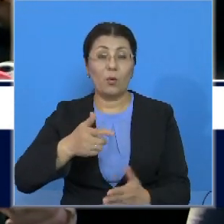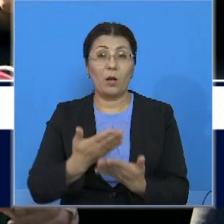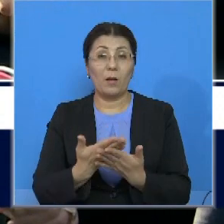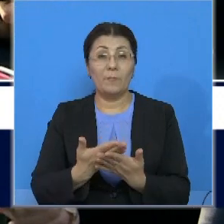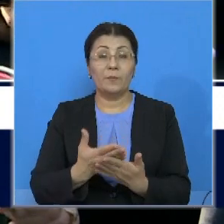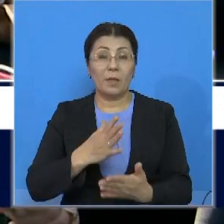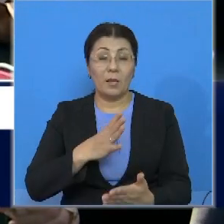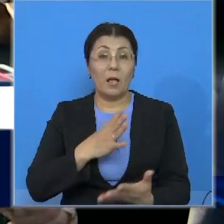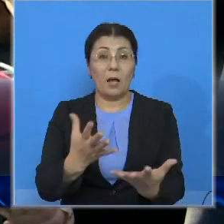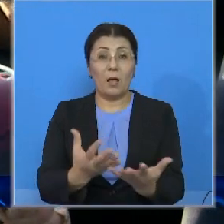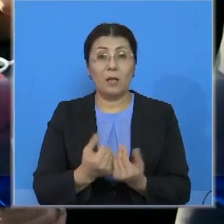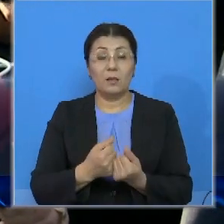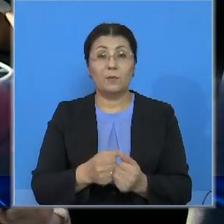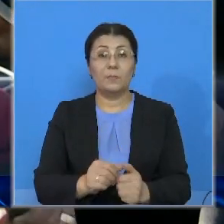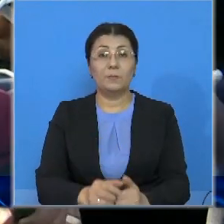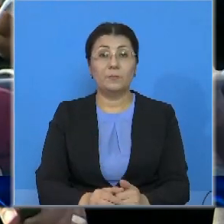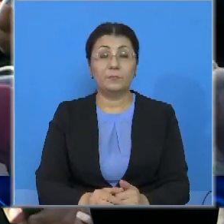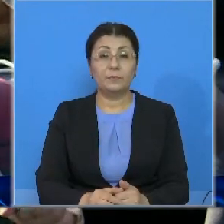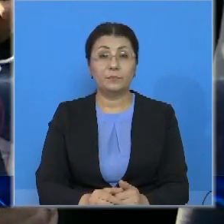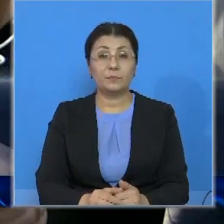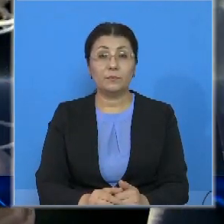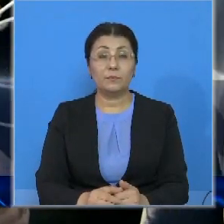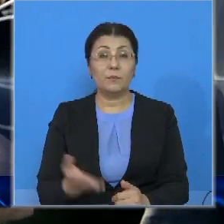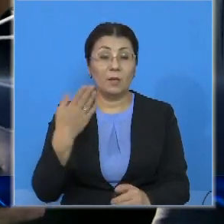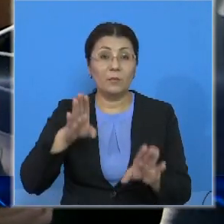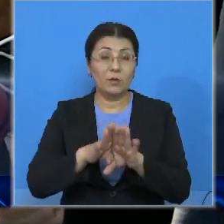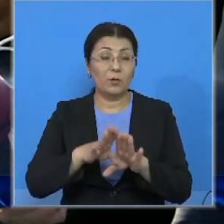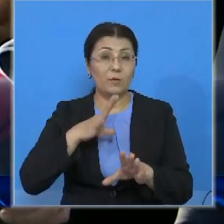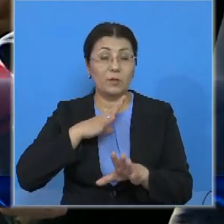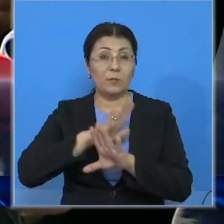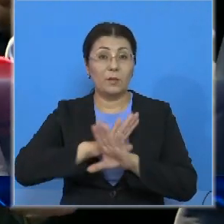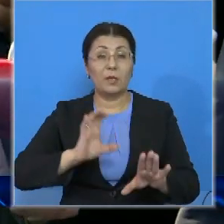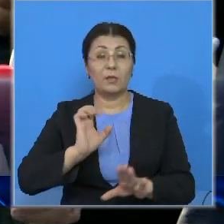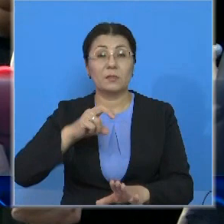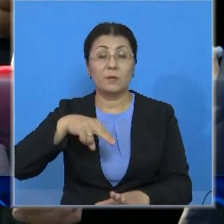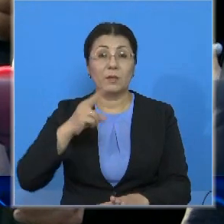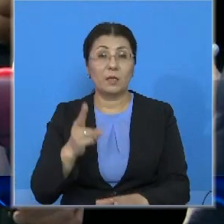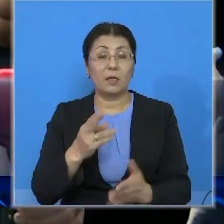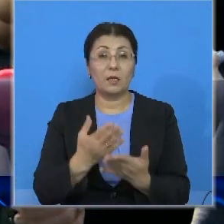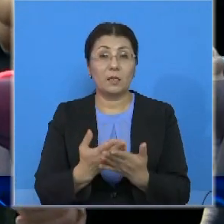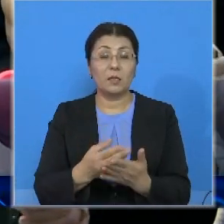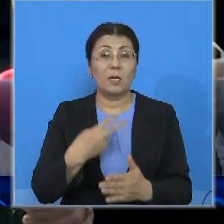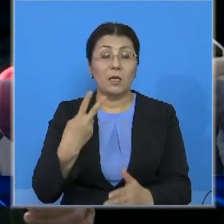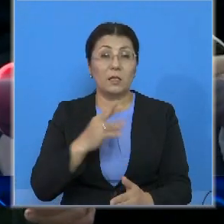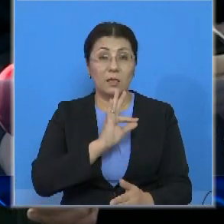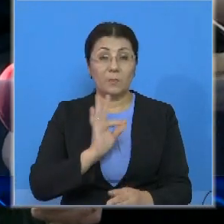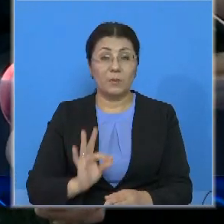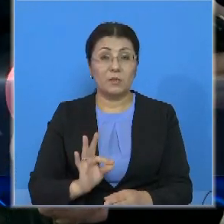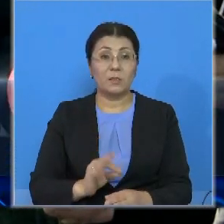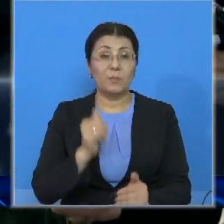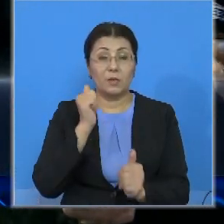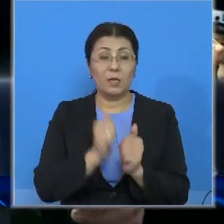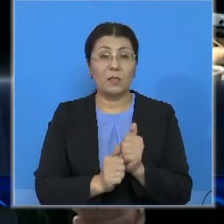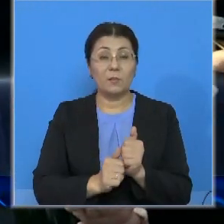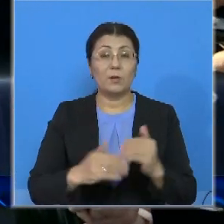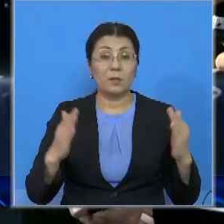салған жоқпыз. Залоққа бірде бір банк оған бермейді. Вот соны қазір СПК-ға залоққа салып, СПК арқылы 2,5%-мен әр бір